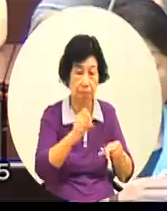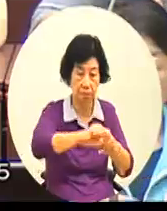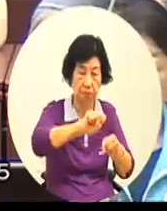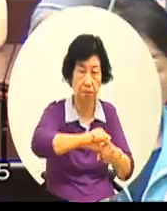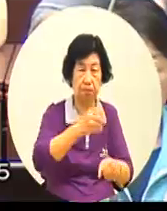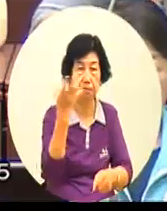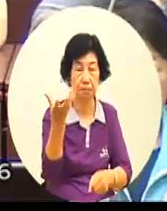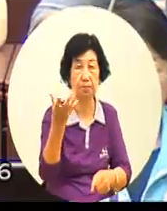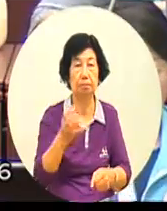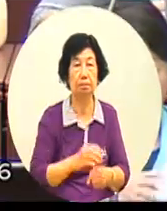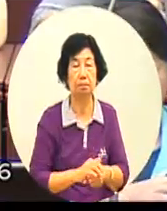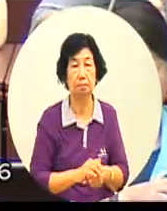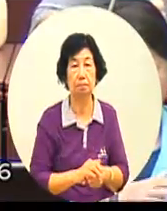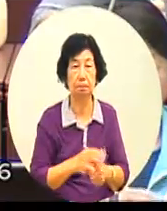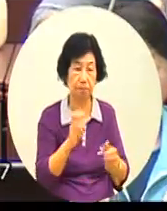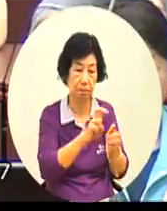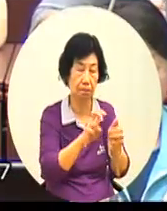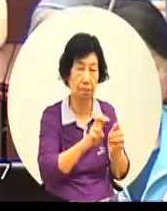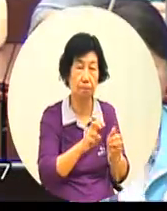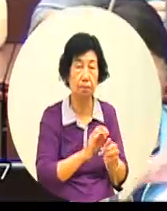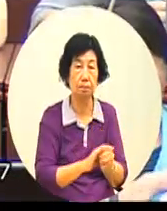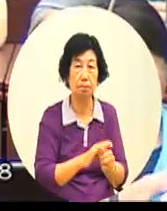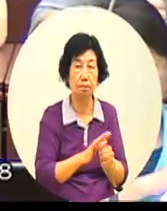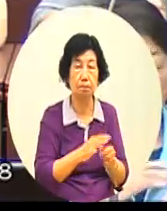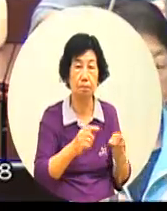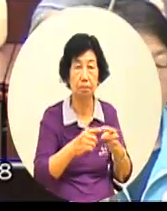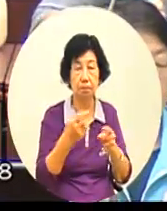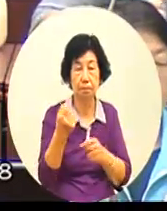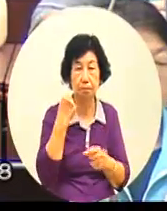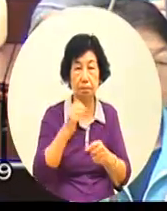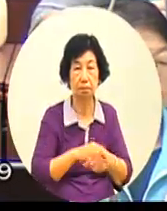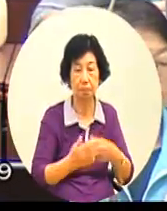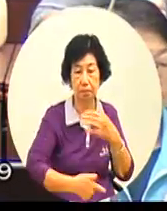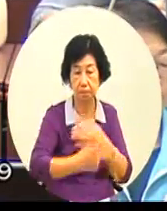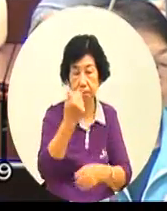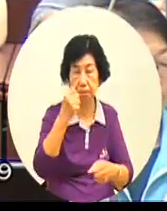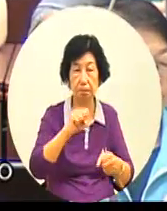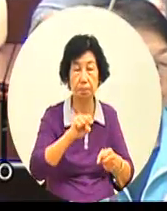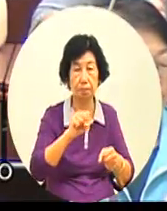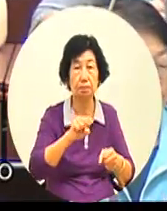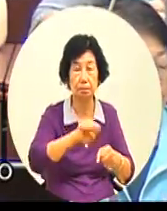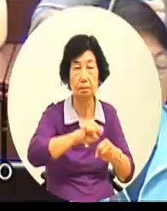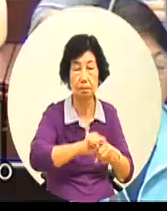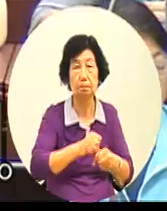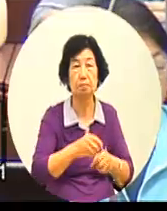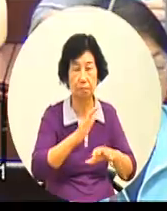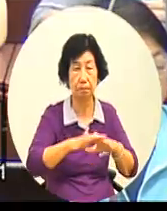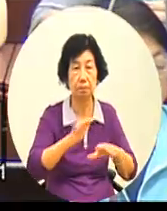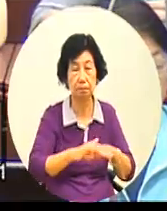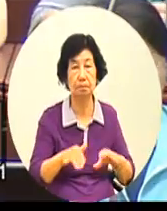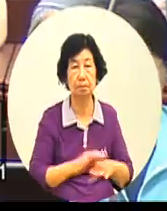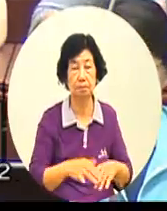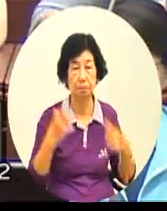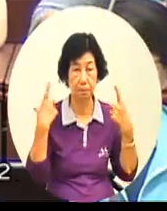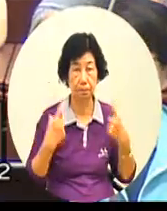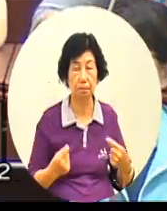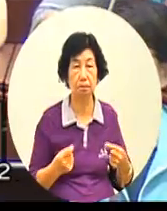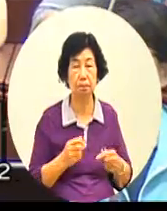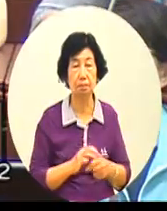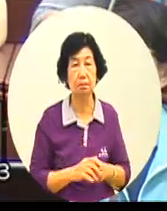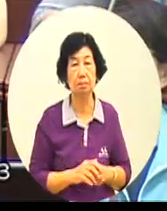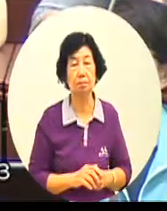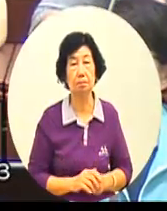我们的照顾的人力也要快速的一个增加哈。那我们原本是